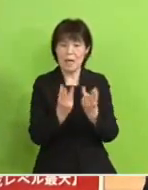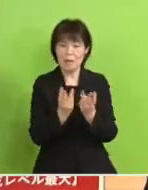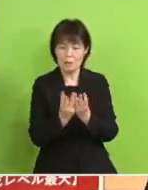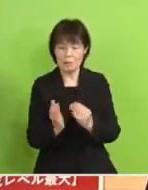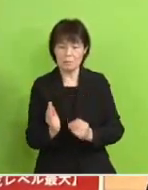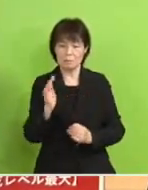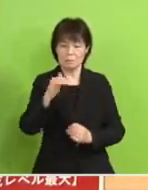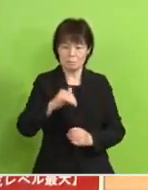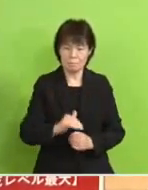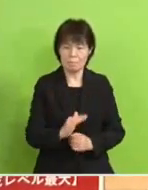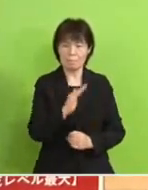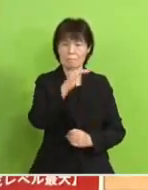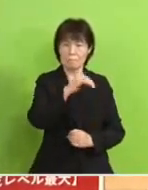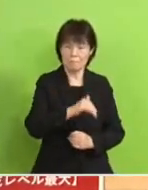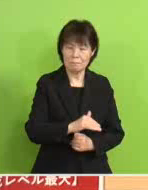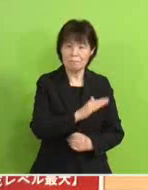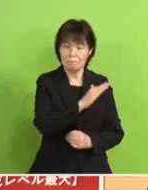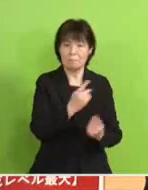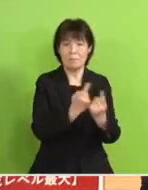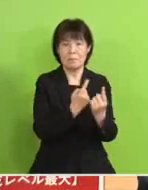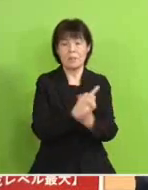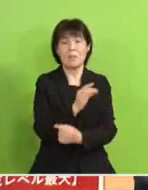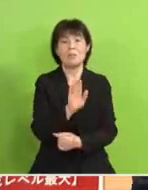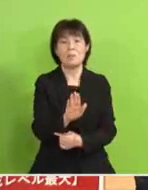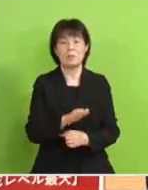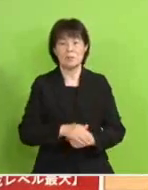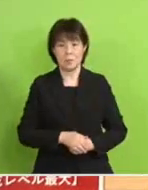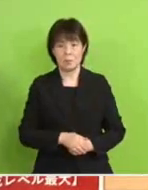字は大きく変化をしておりますが、